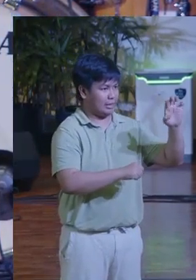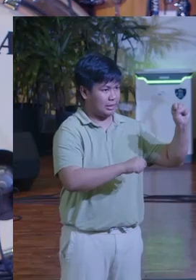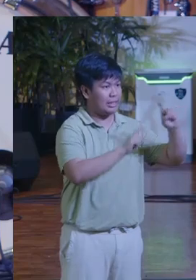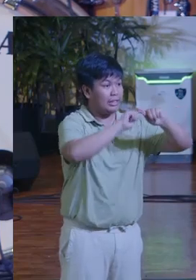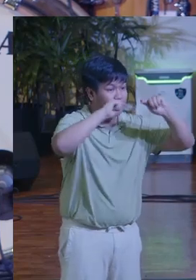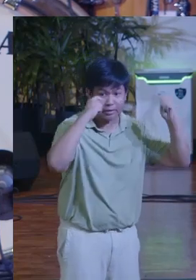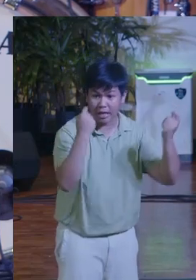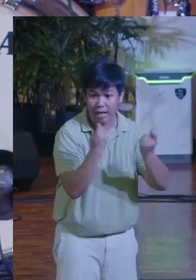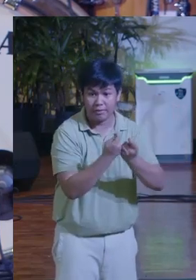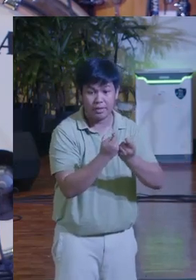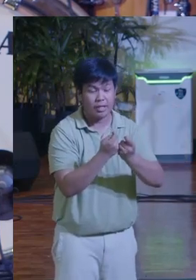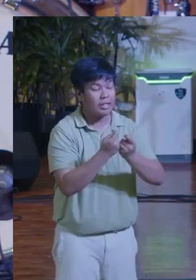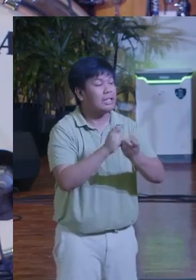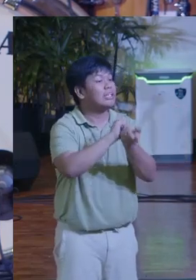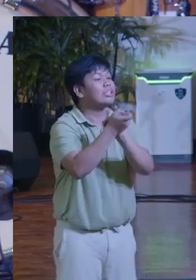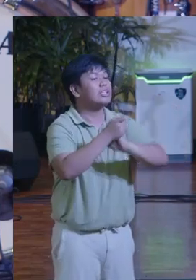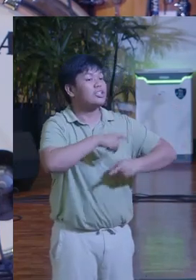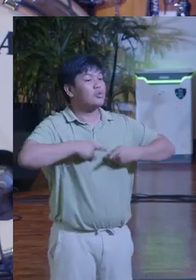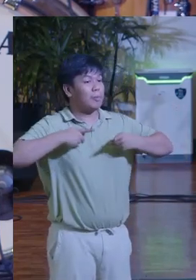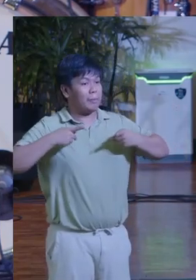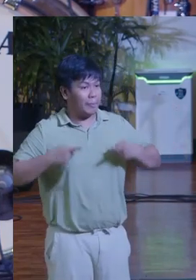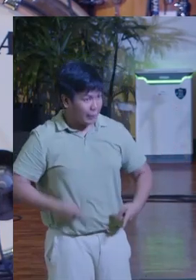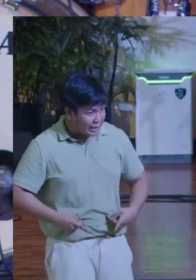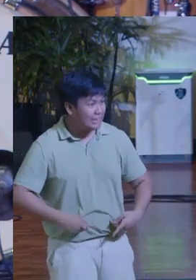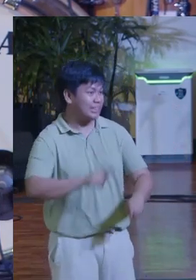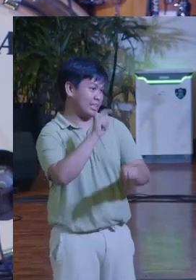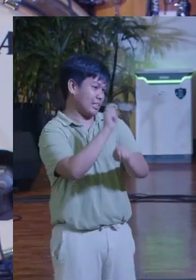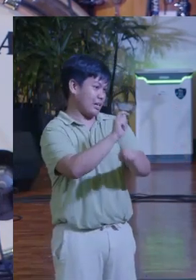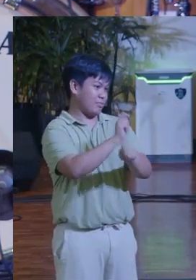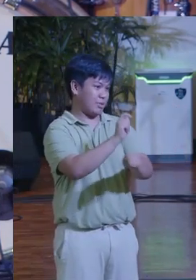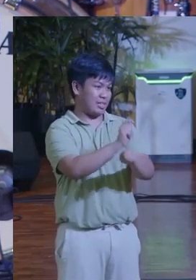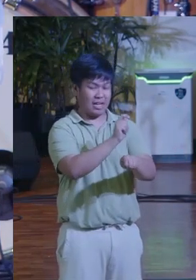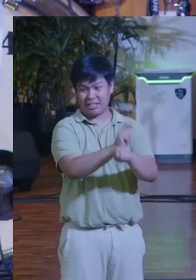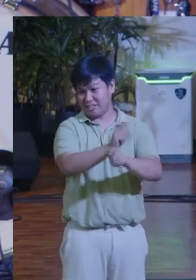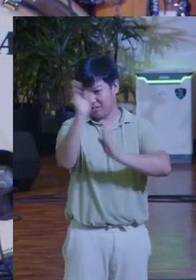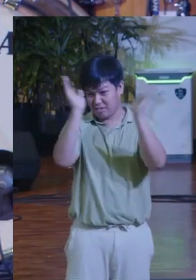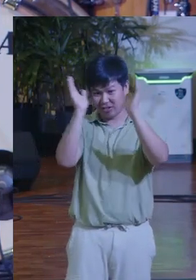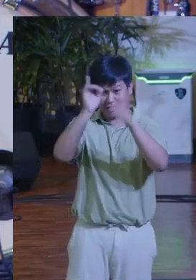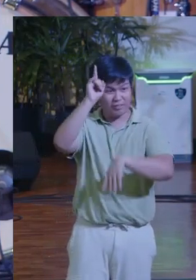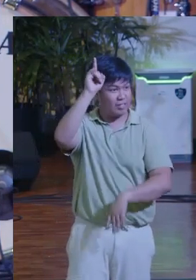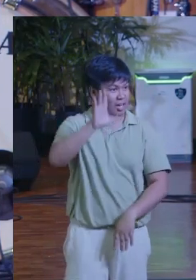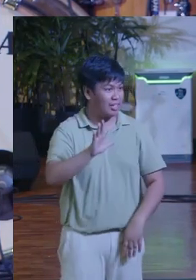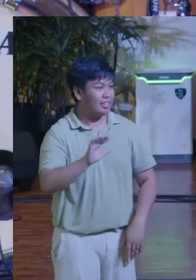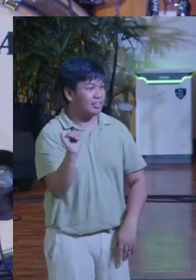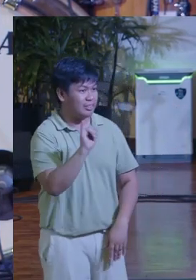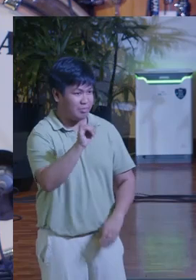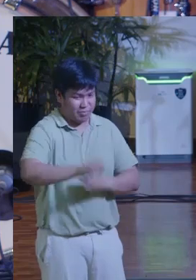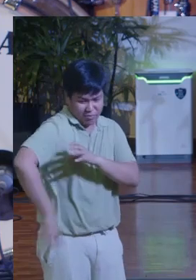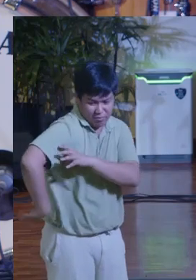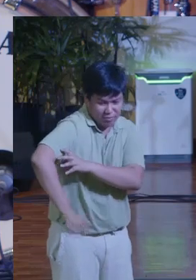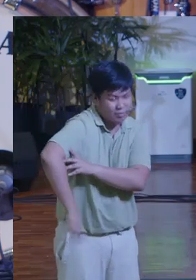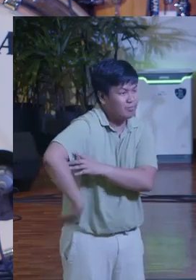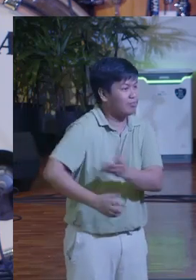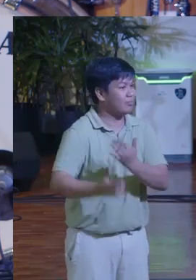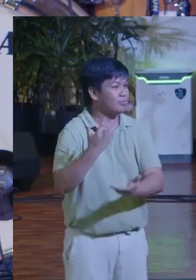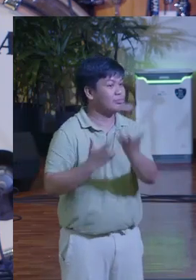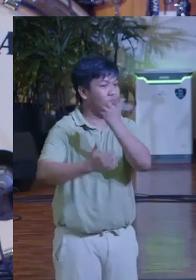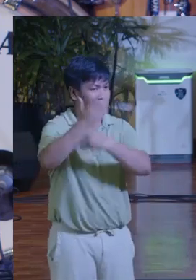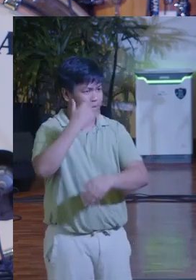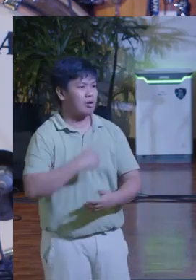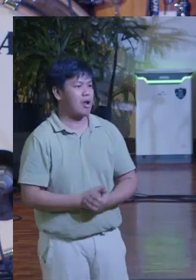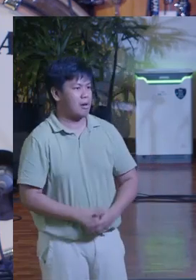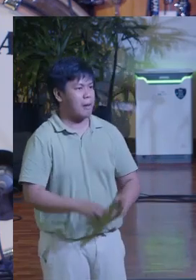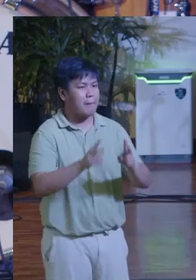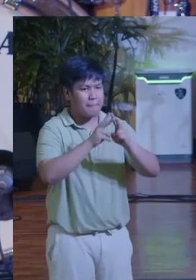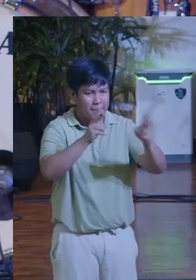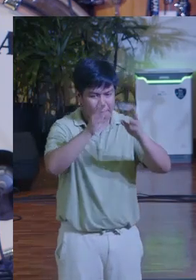sa kanilang service sa tabernacle. At kasama roon ang pagtuturo ng salita ng Diyos.